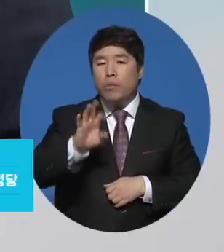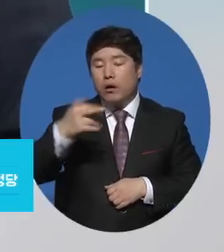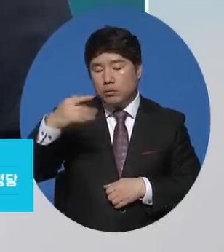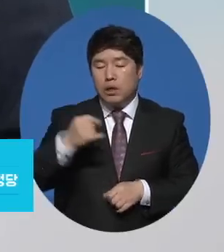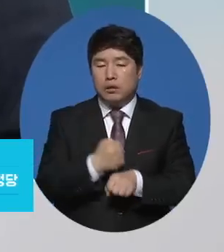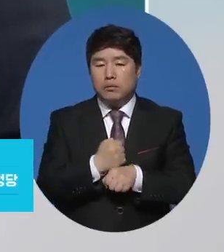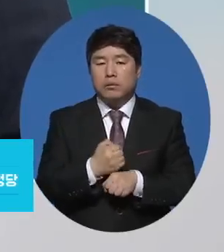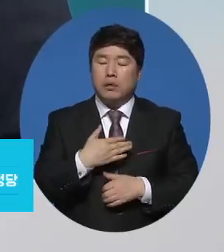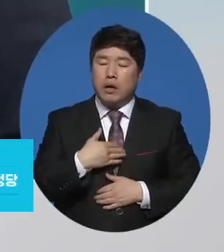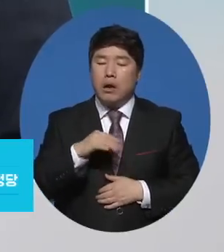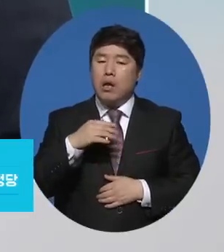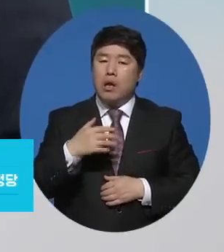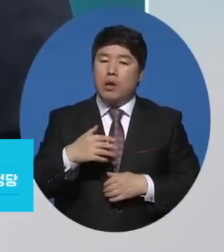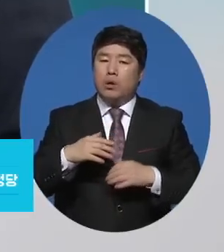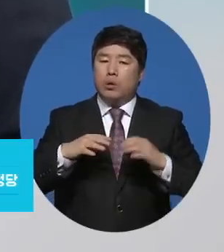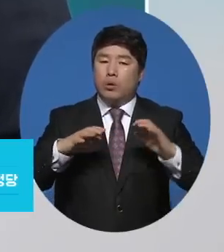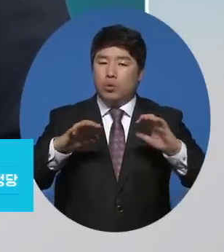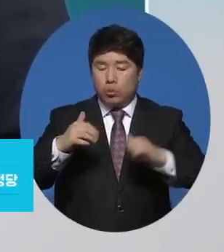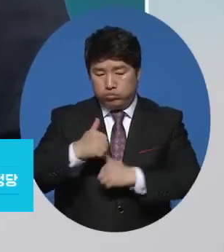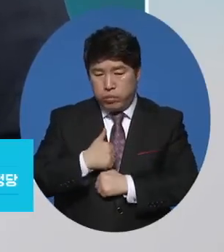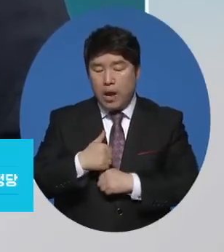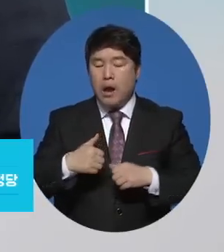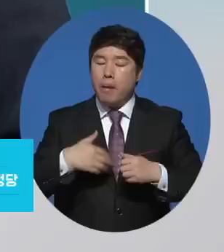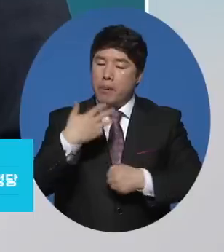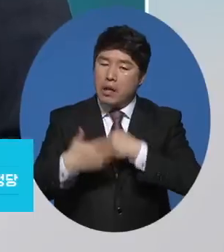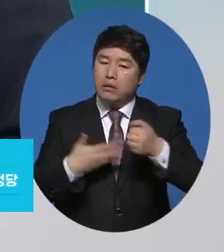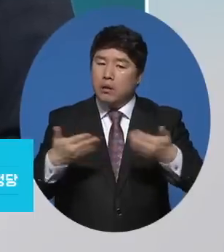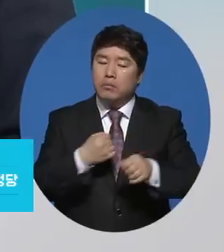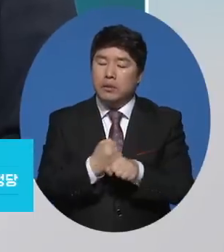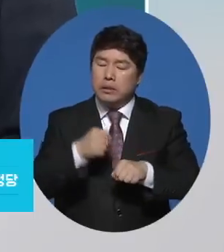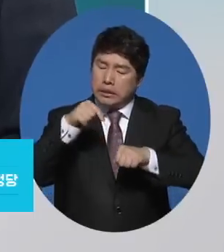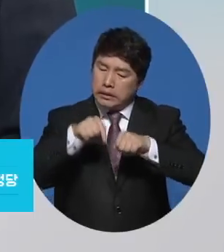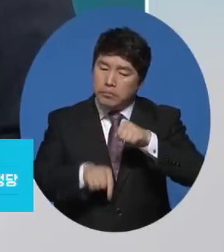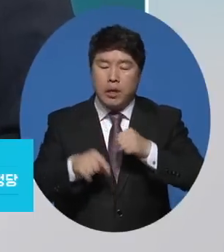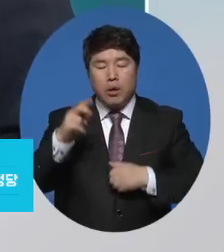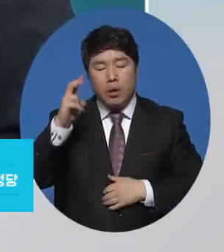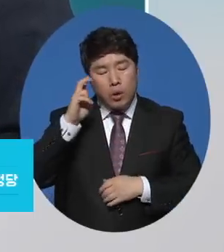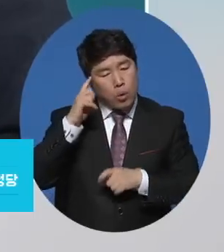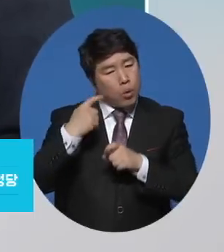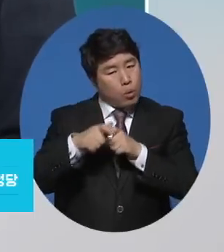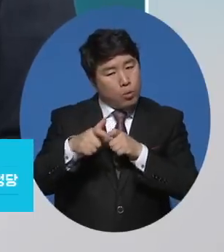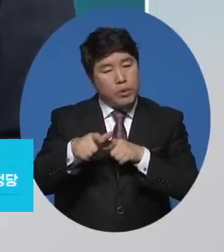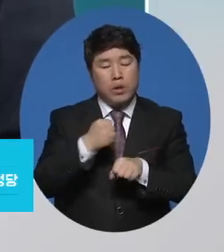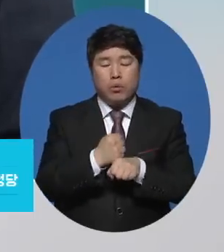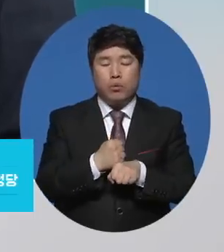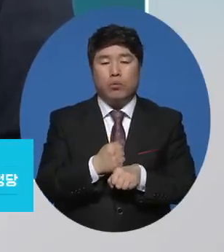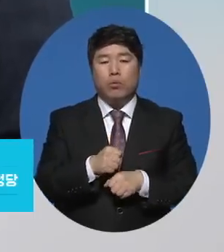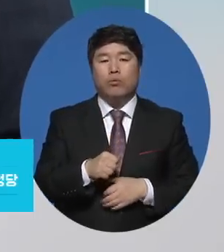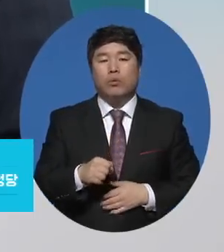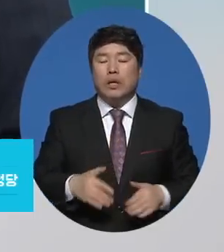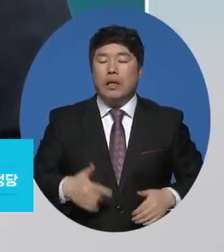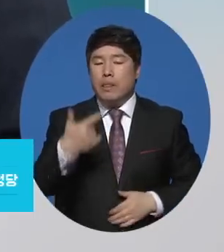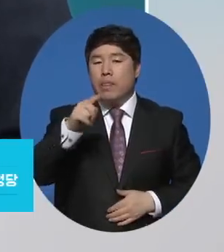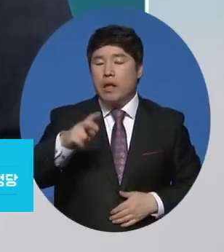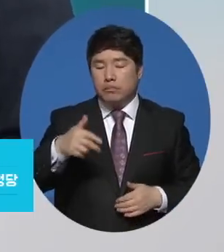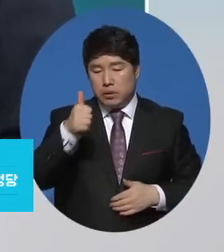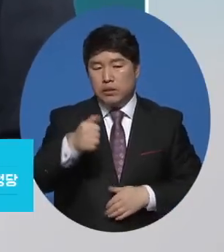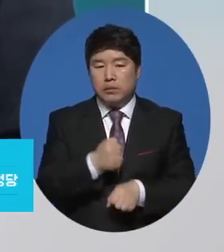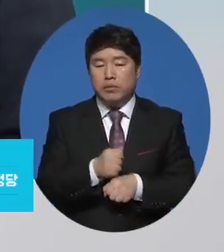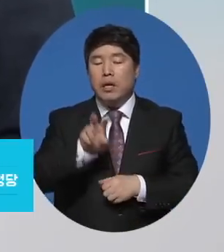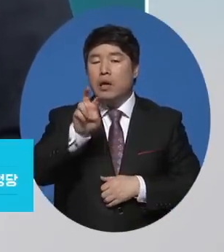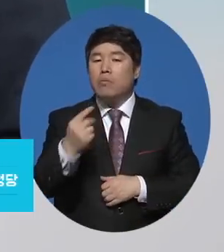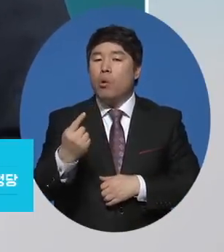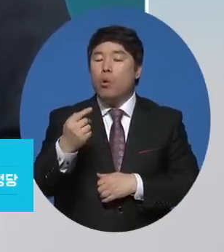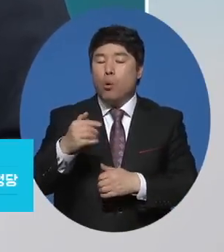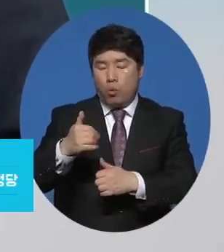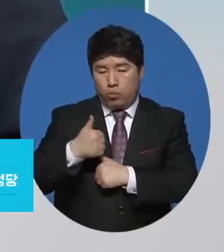있으면서이 문제를 굉장히 좀 깊이 고민을 했고 우리 후보께서 모병제 말씀하시기 전부터 저는 반대했어요 그러니까 뭐